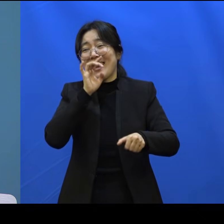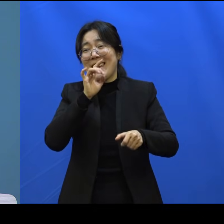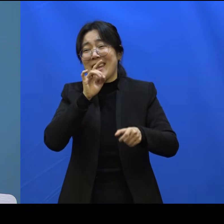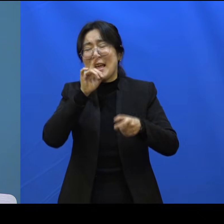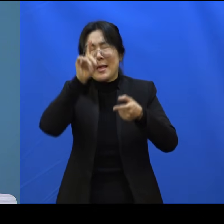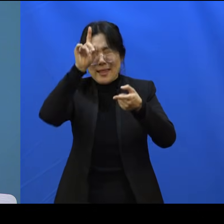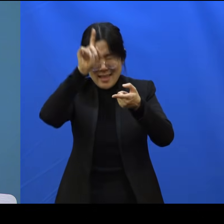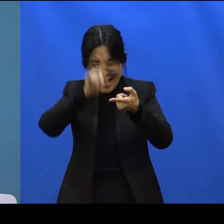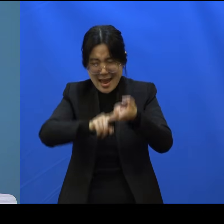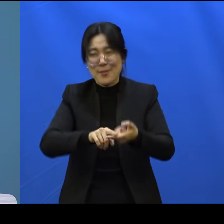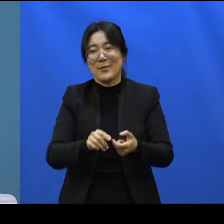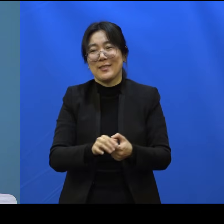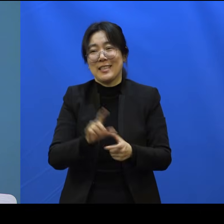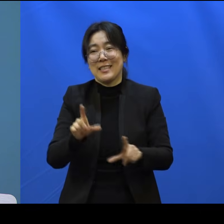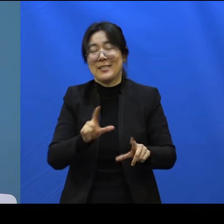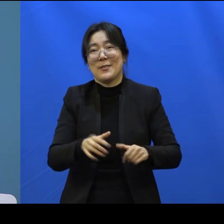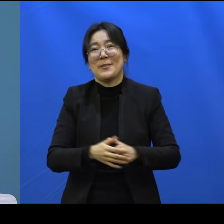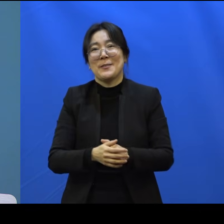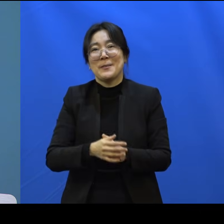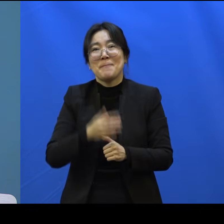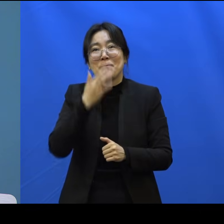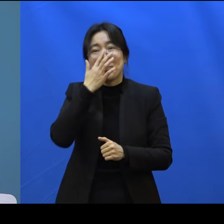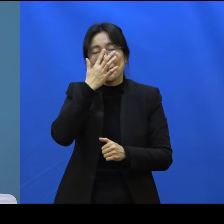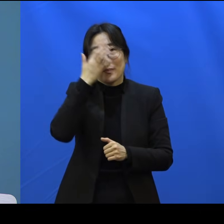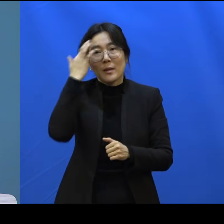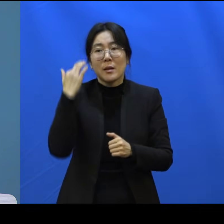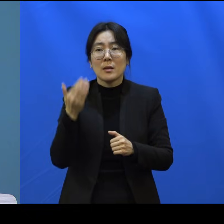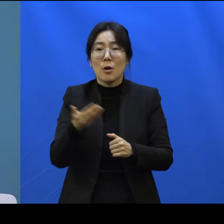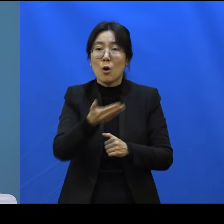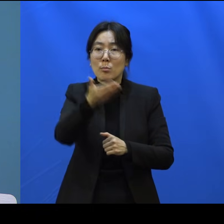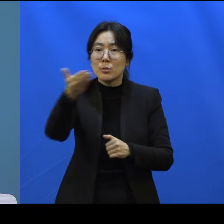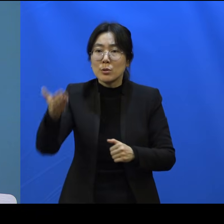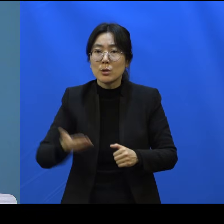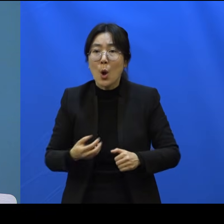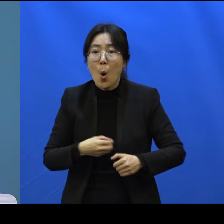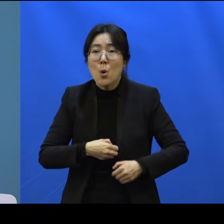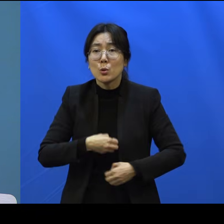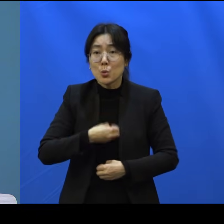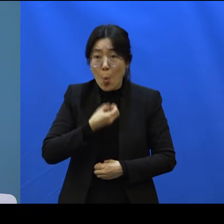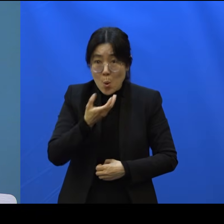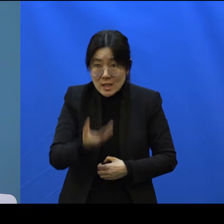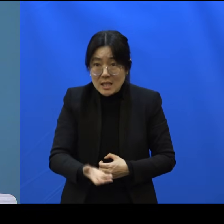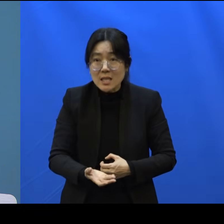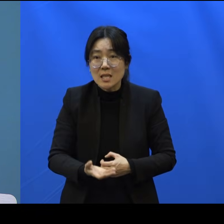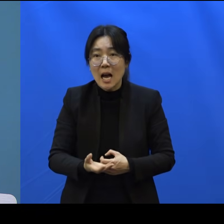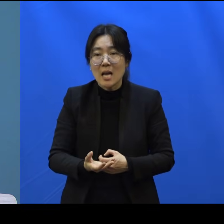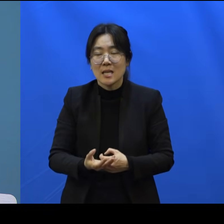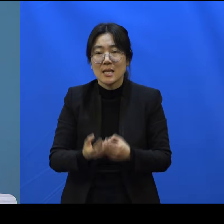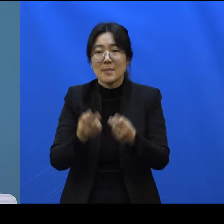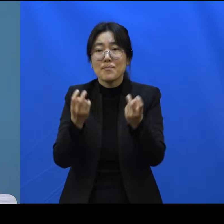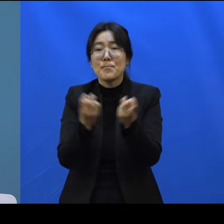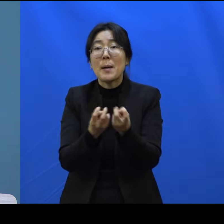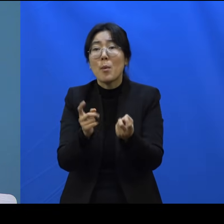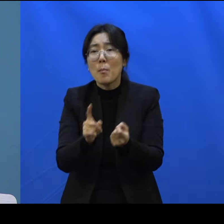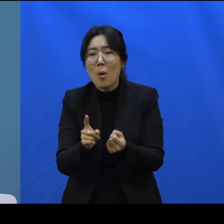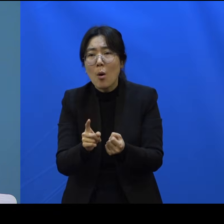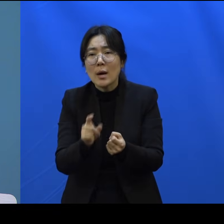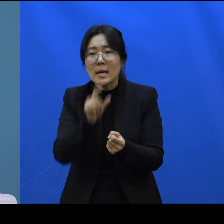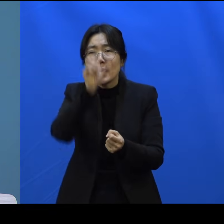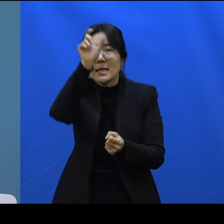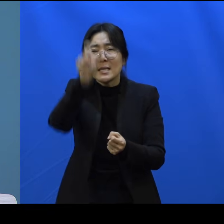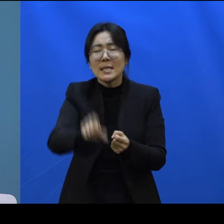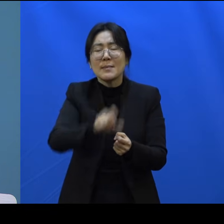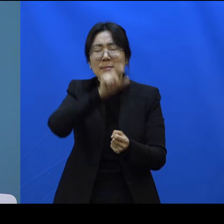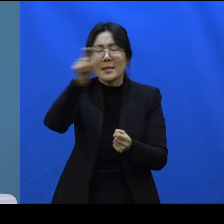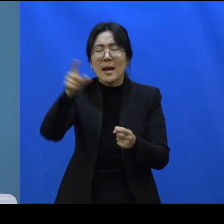자, 여러분, 누가 솔직할 수 있습니까? 십자가를 진짜 믿는 사람이에요. 내 약함을 인정할 수 있는 사람. 누가?